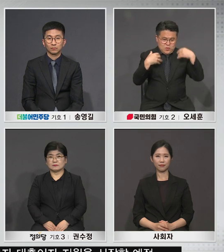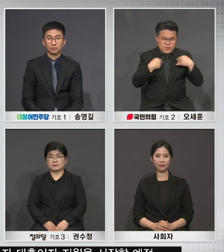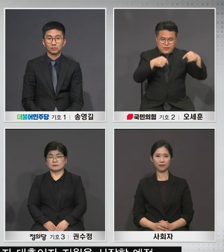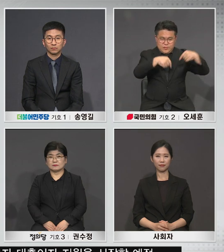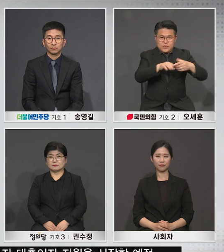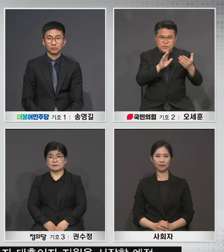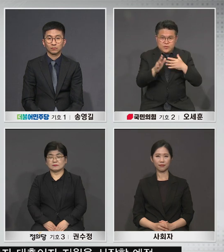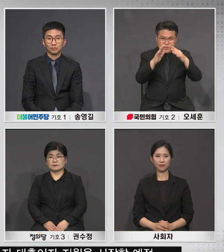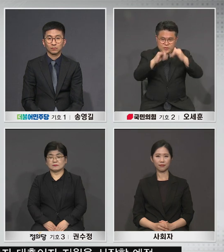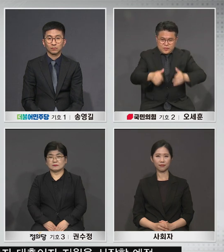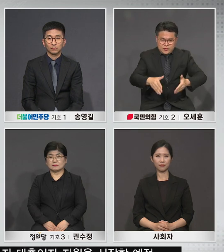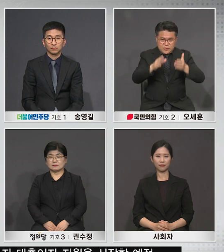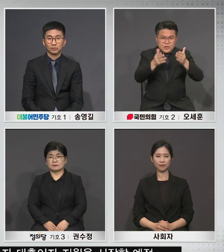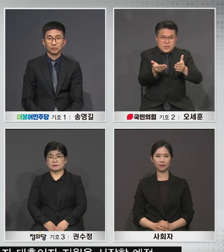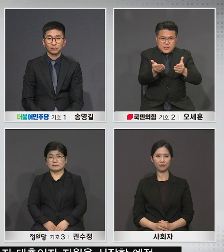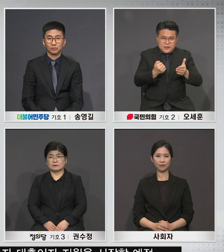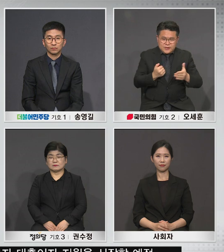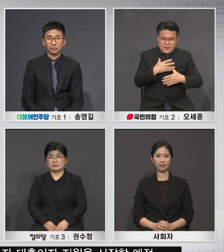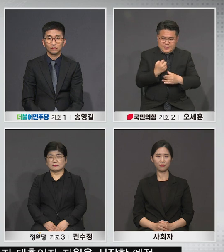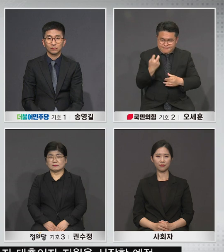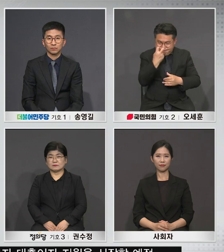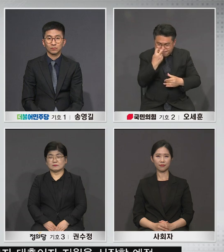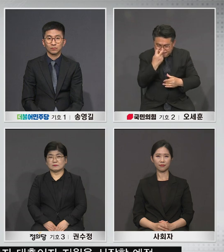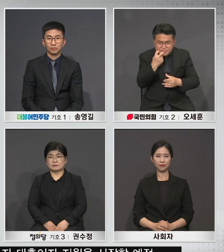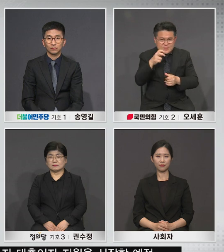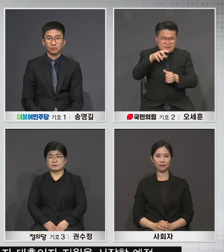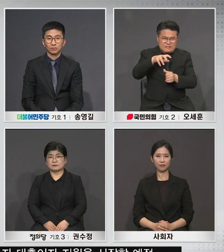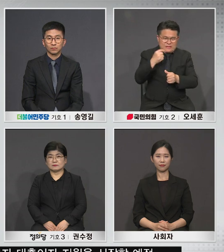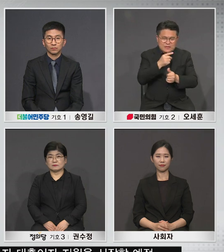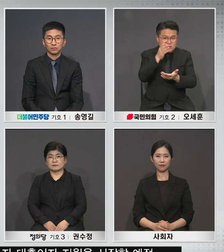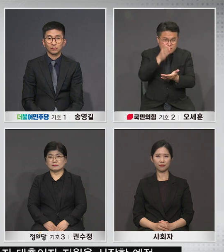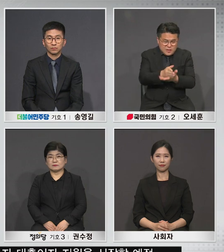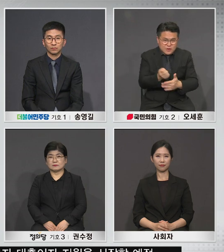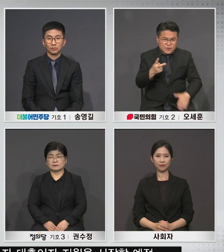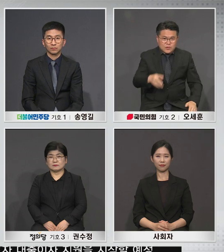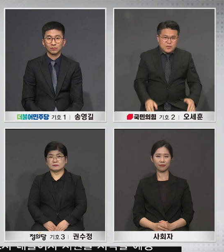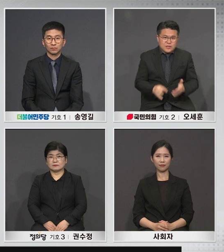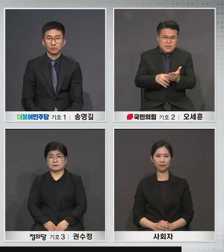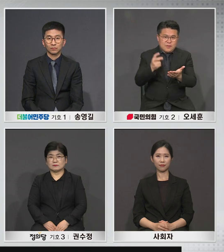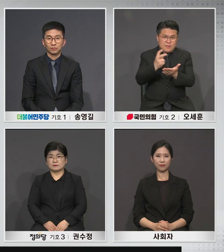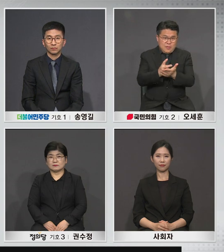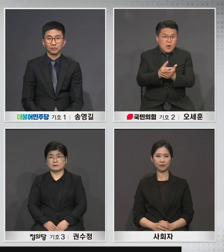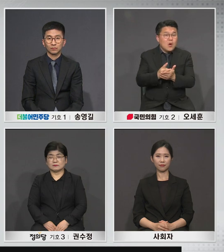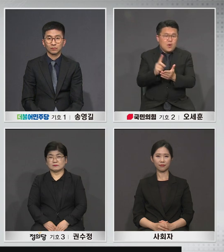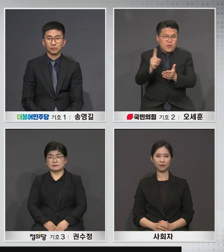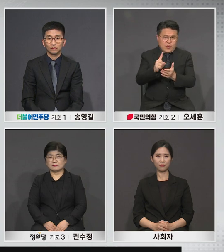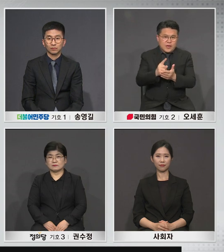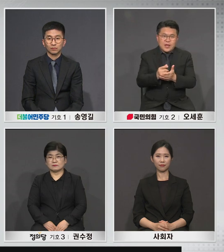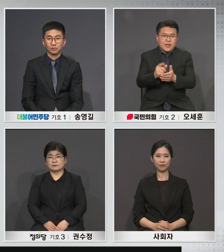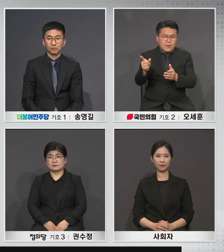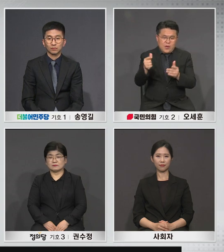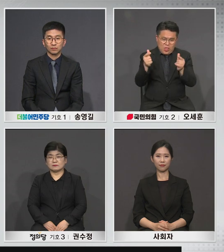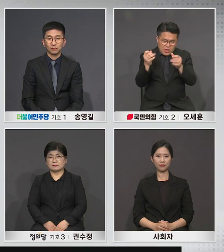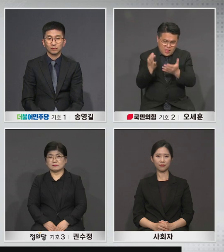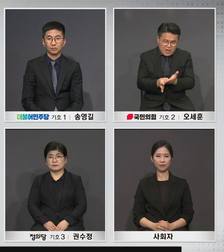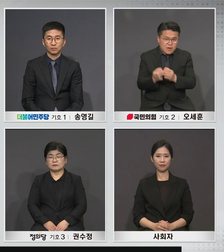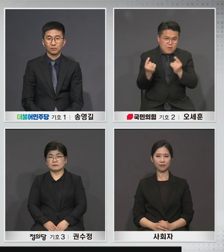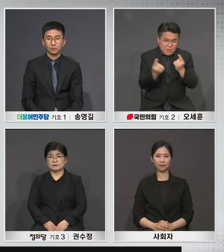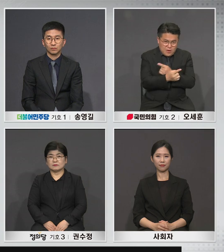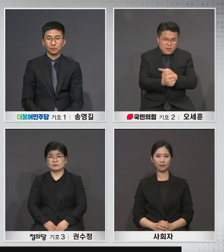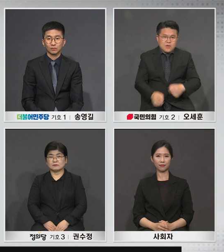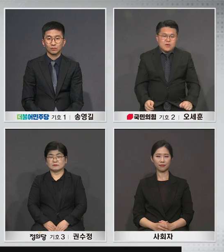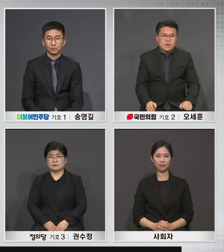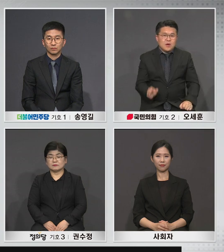안전진단을 완화하고 보유 세제를 개편하고 그리고 공시가격을 정상화해서 세금으로도 더 이상